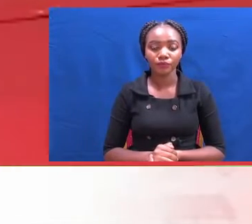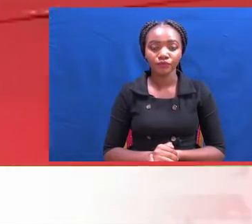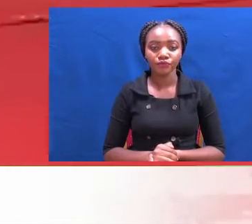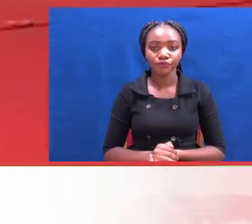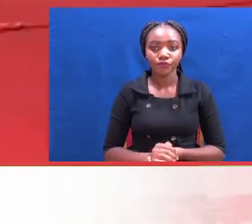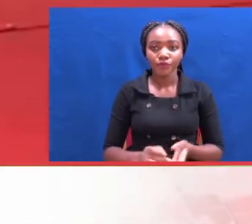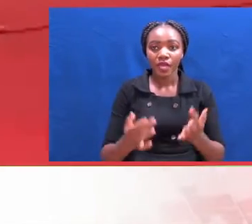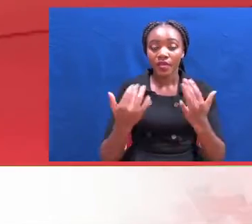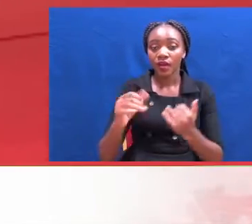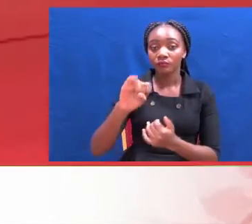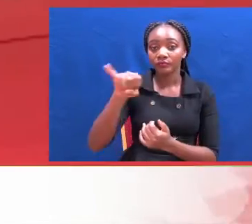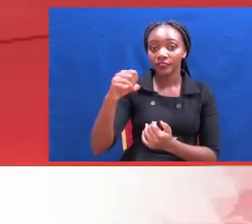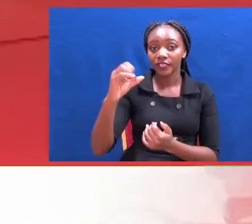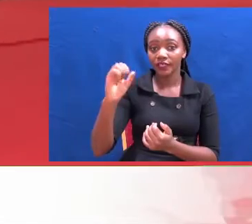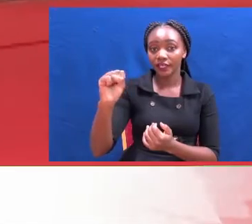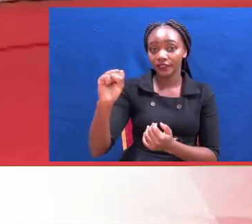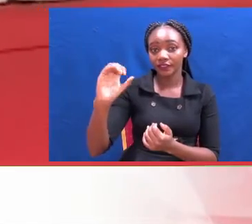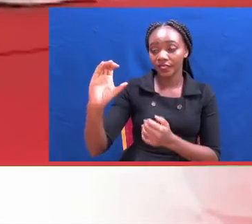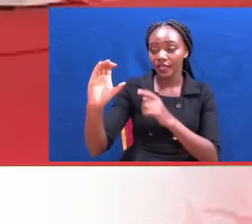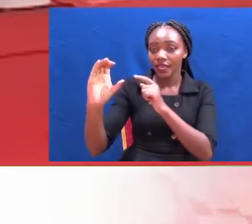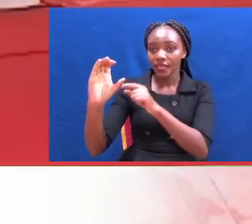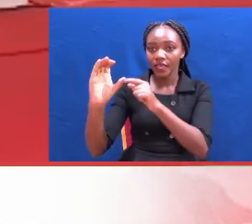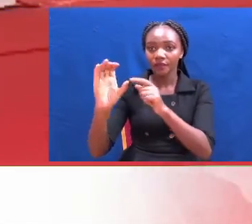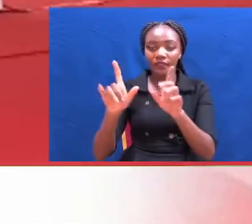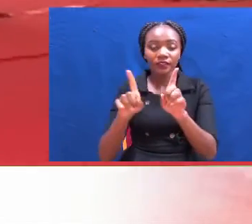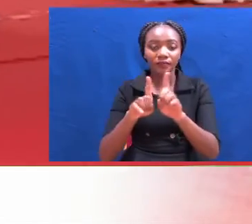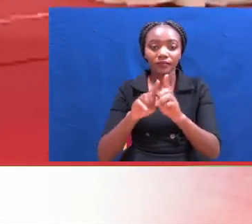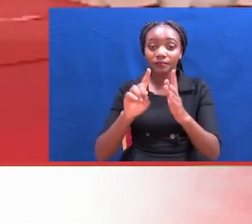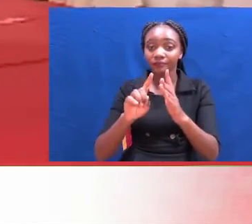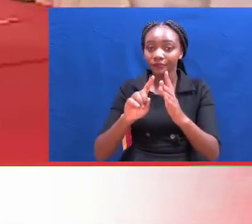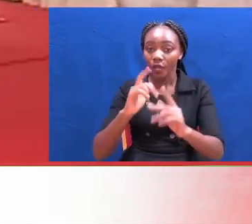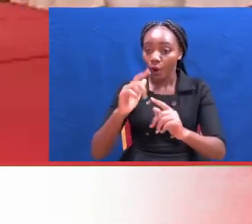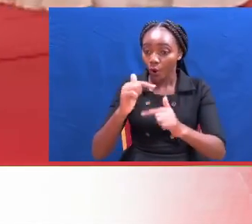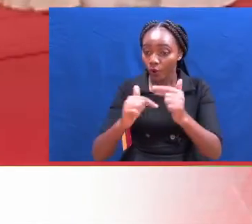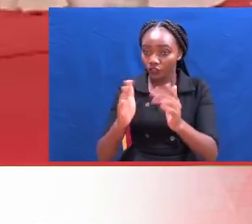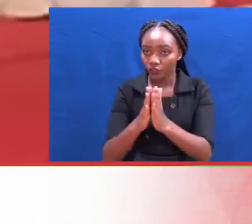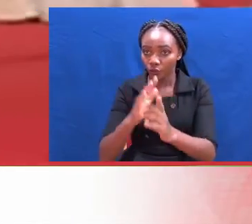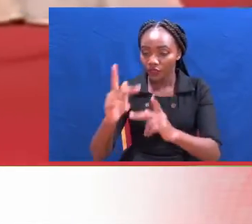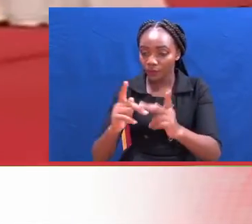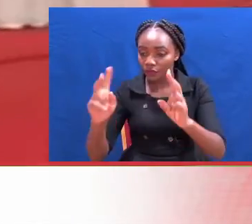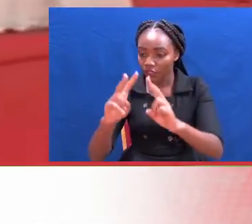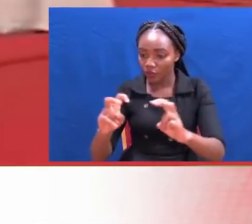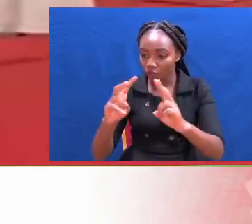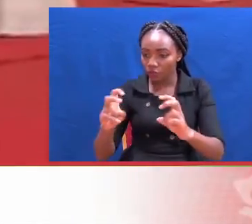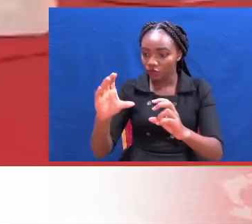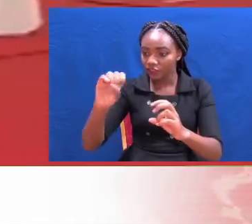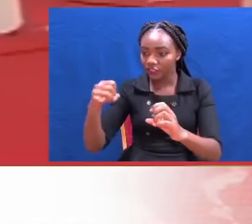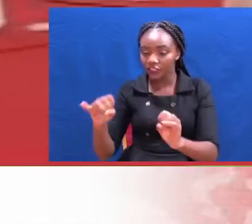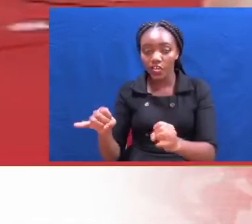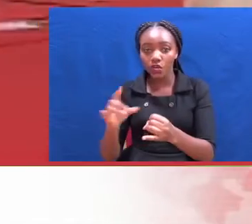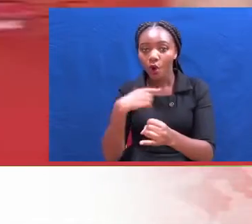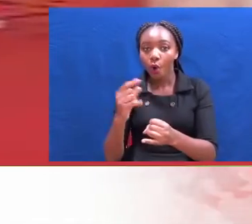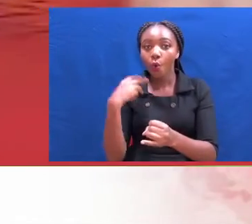Tume ya huduma za mahakama JSC iliendeleza zoezi la kumsaka takaye mrithi aliyekuwa jaji mkuu